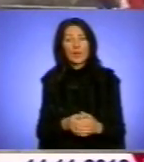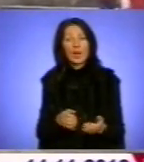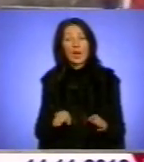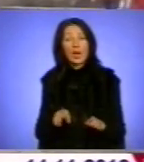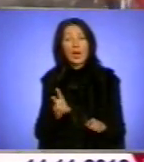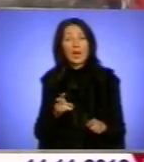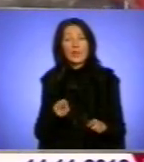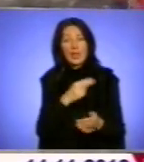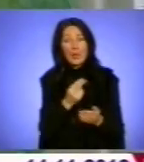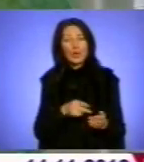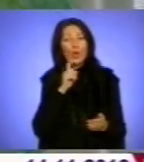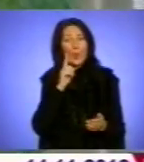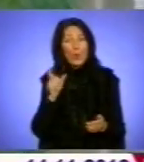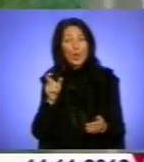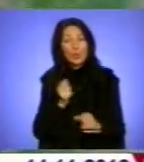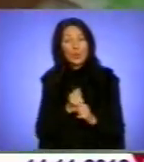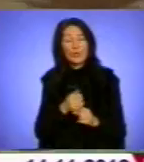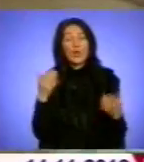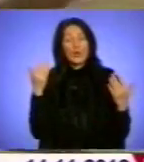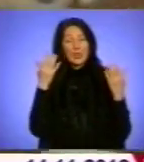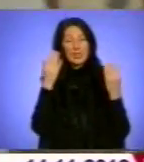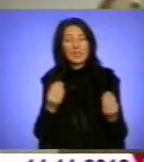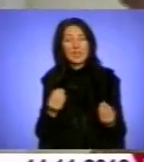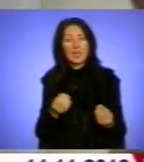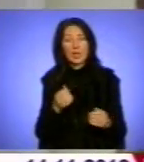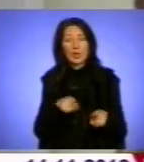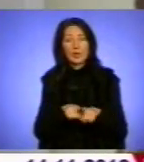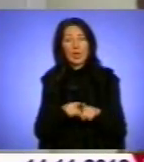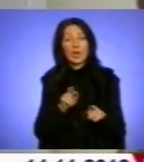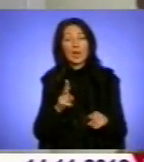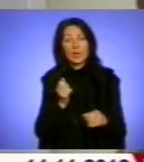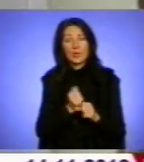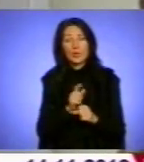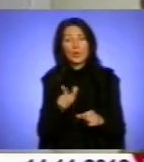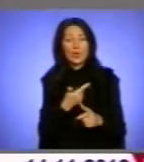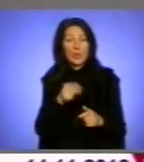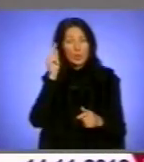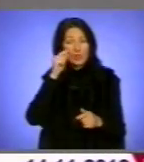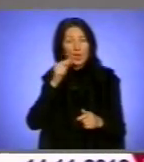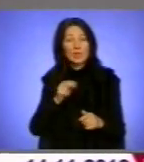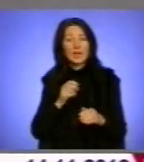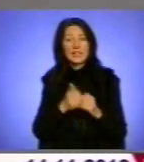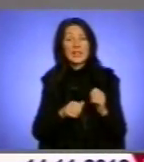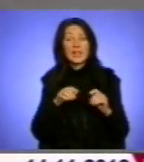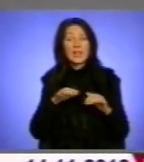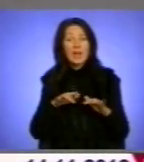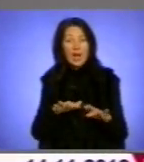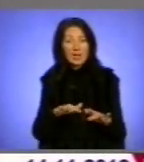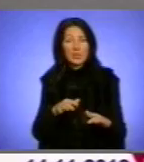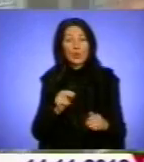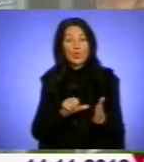молодь працювала у вихідні, адже у будні дні кожен із них навчається або працює. Серед учасників акції – люди з художньою освітою